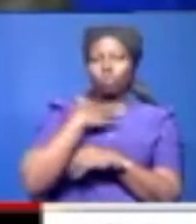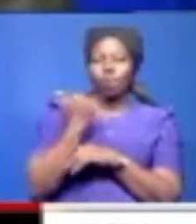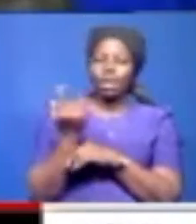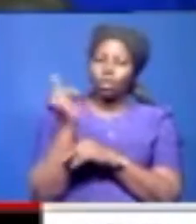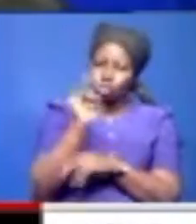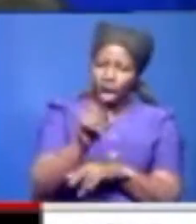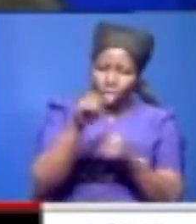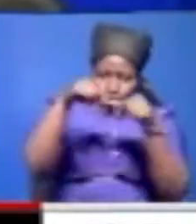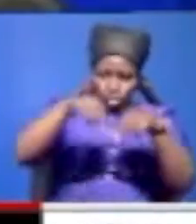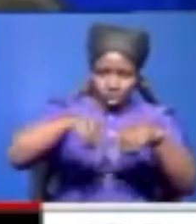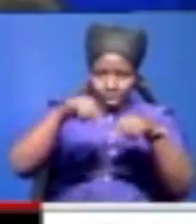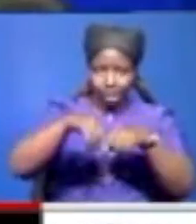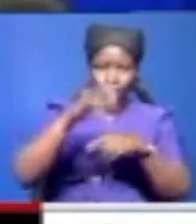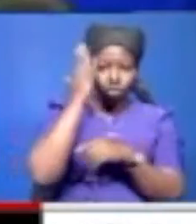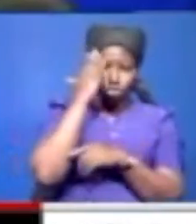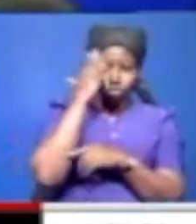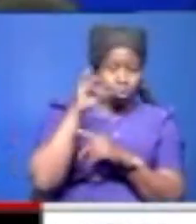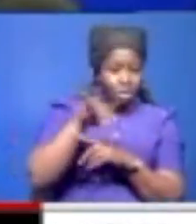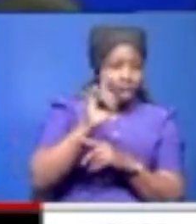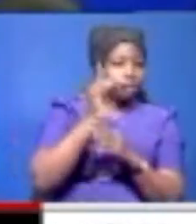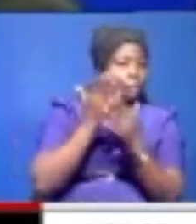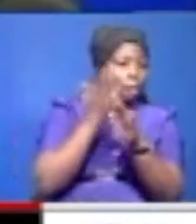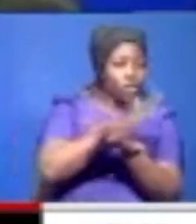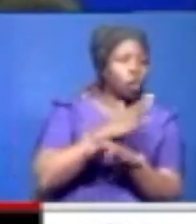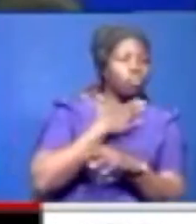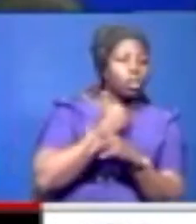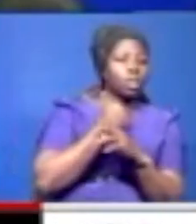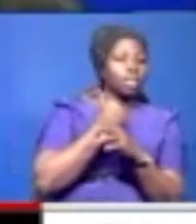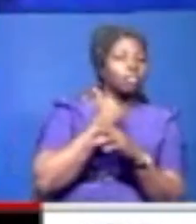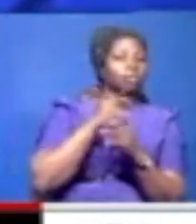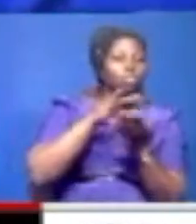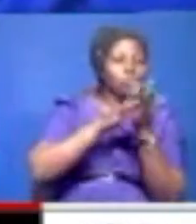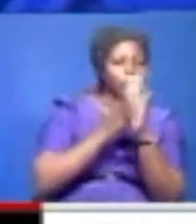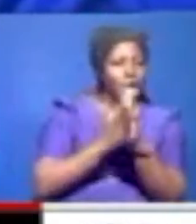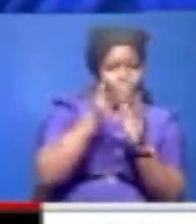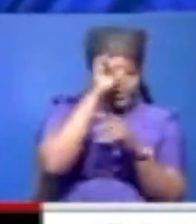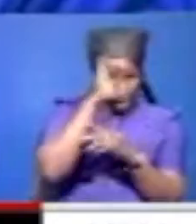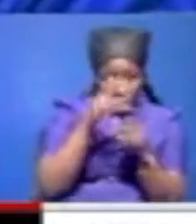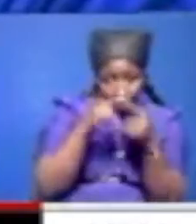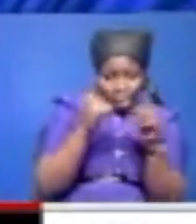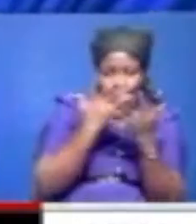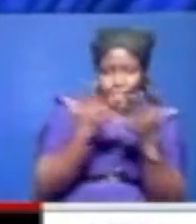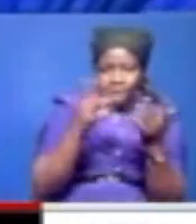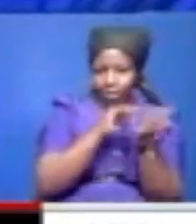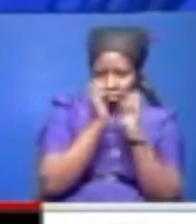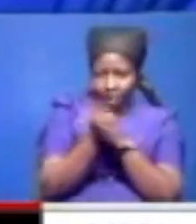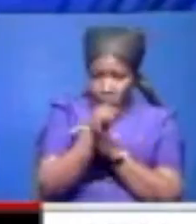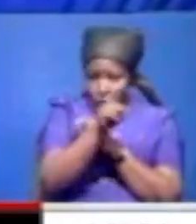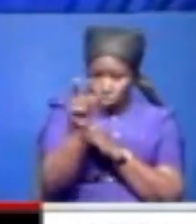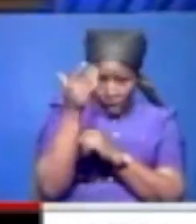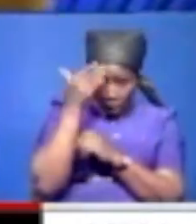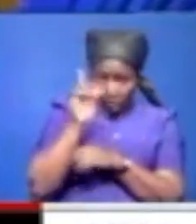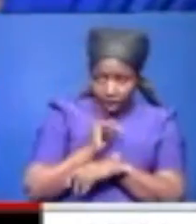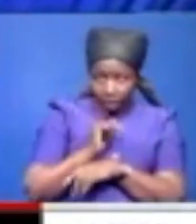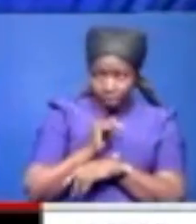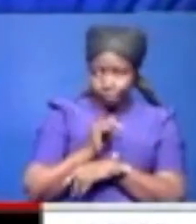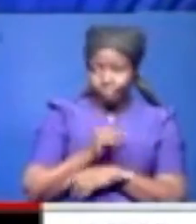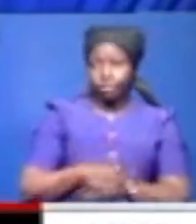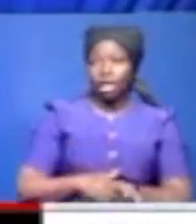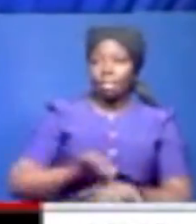alikuwa anania kuwa governor, mambo ikaenda vile ilienda. Si mnajua? Hiyo ya one man mepaki,